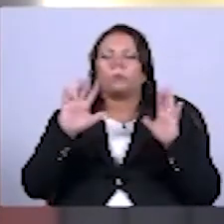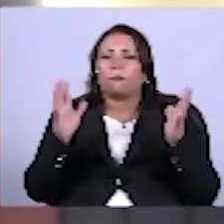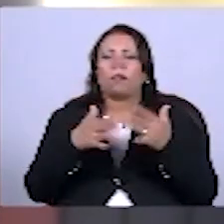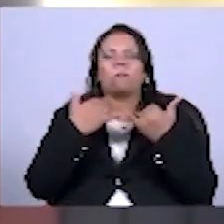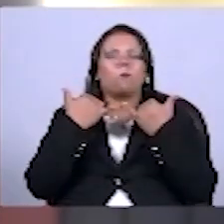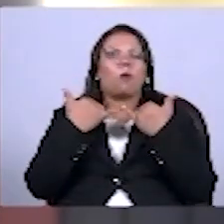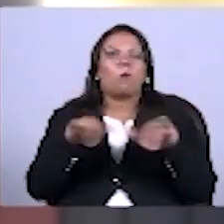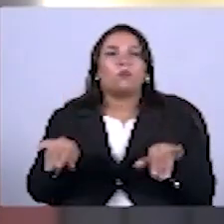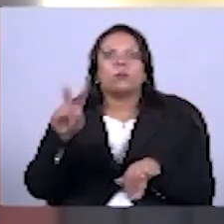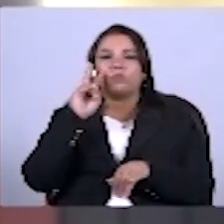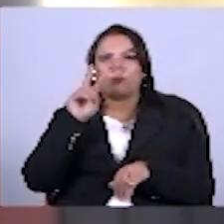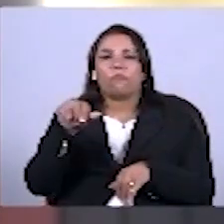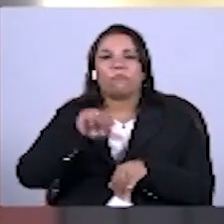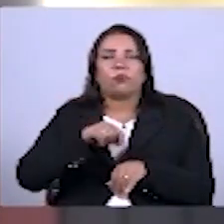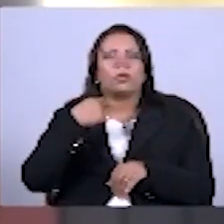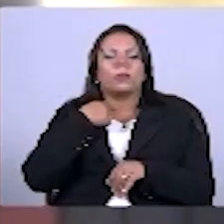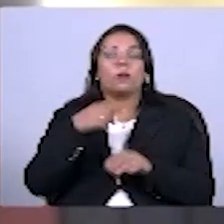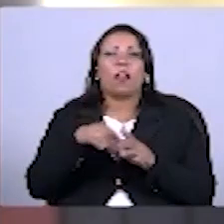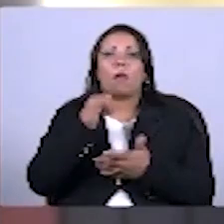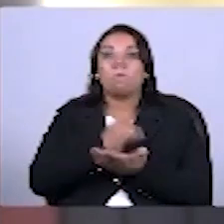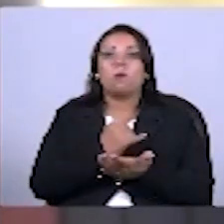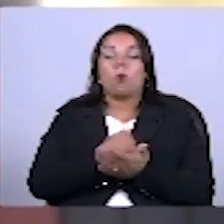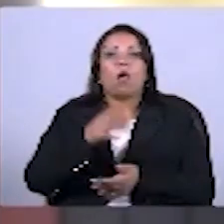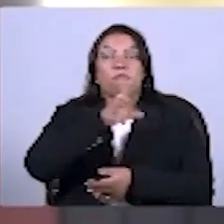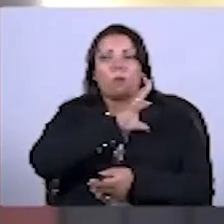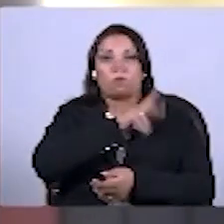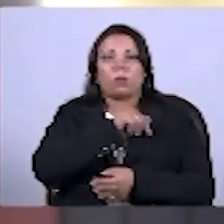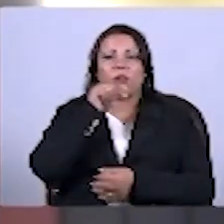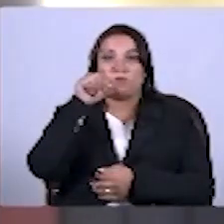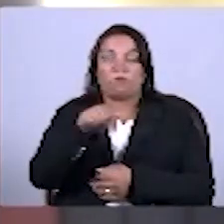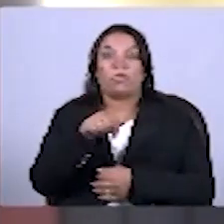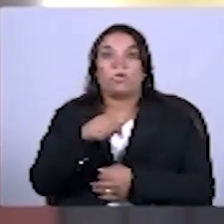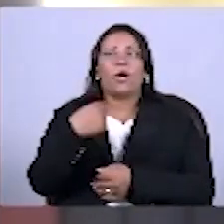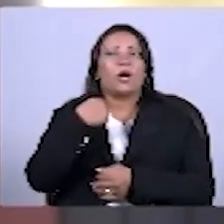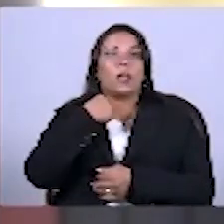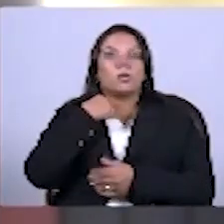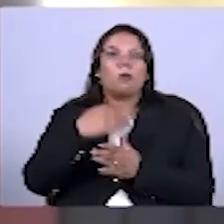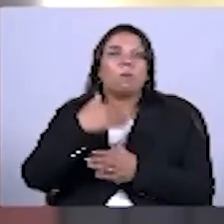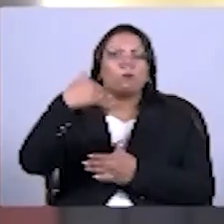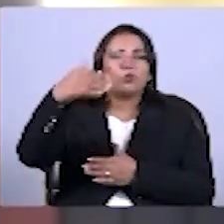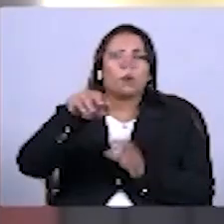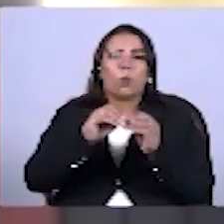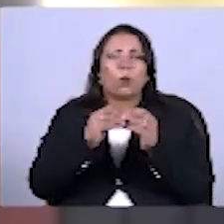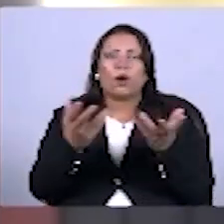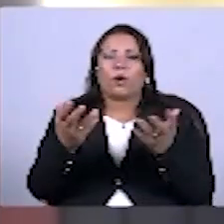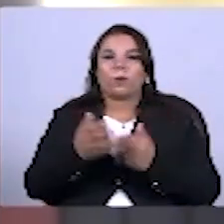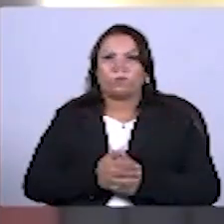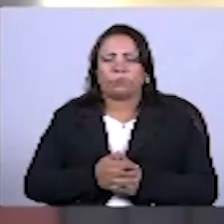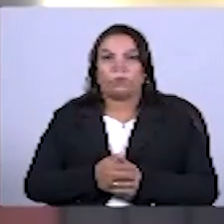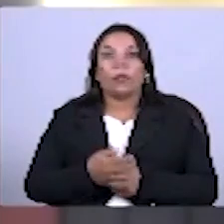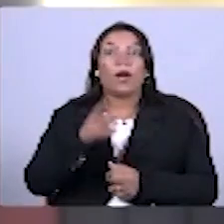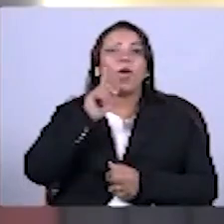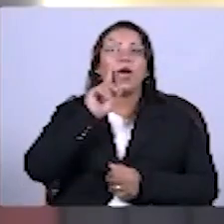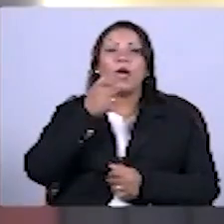والخراب الذي حدث الط الفلسطينيه في غزه ما هو افاق هذا المستقبل